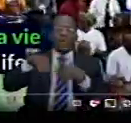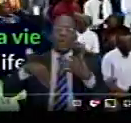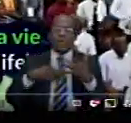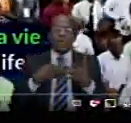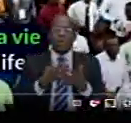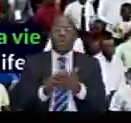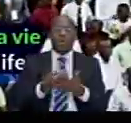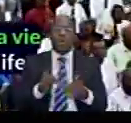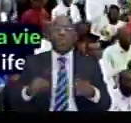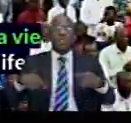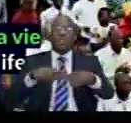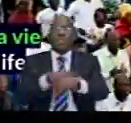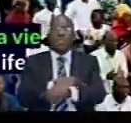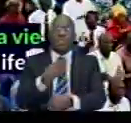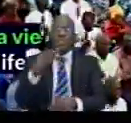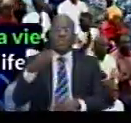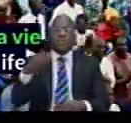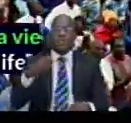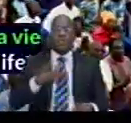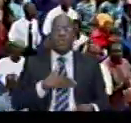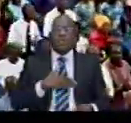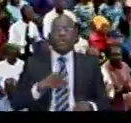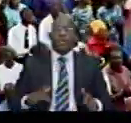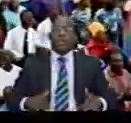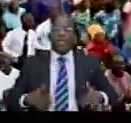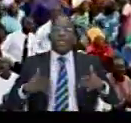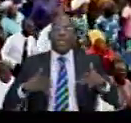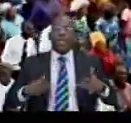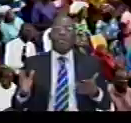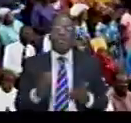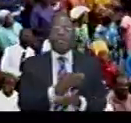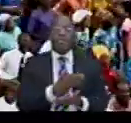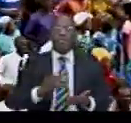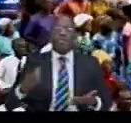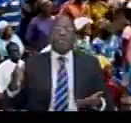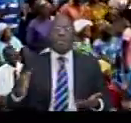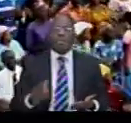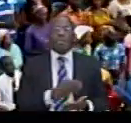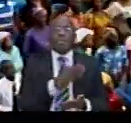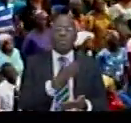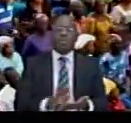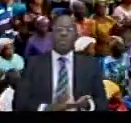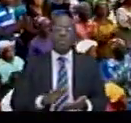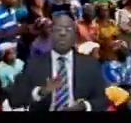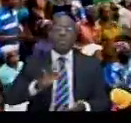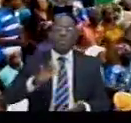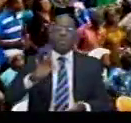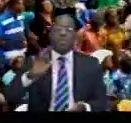Tous les jours de ma vie, chantant, chantant gloire,